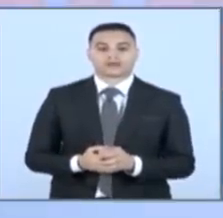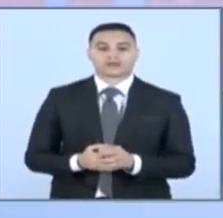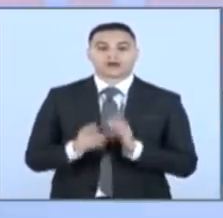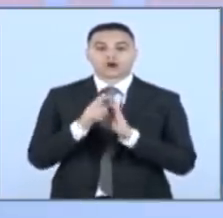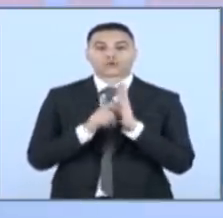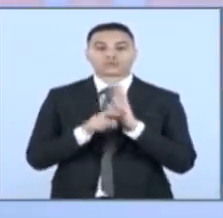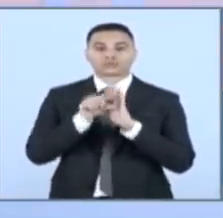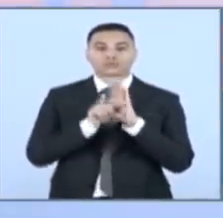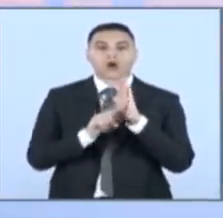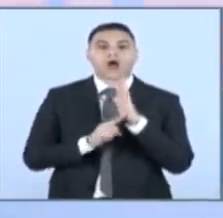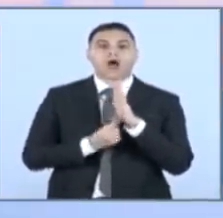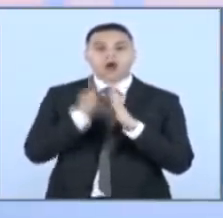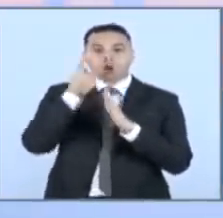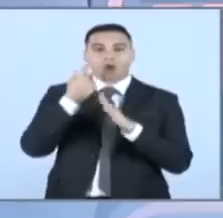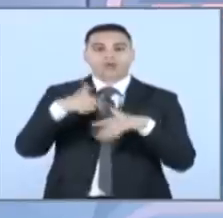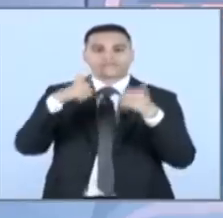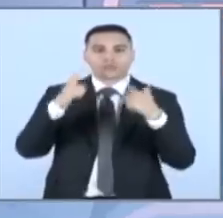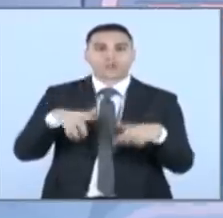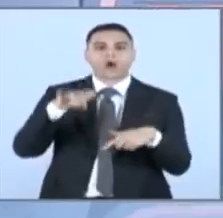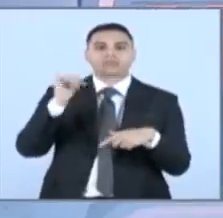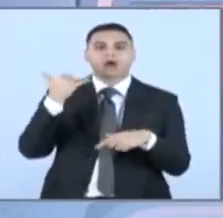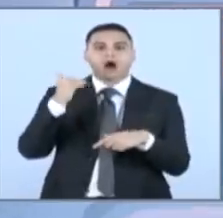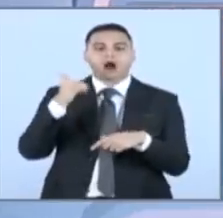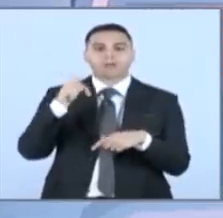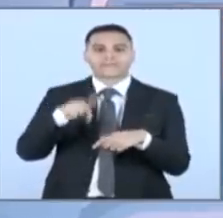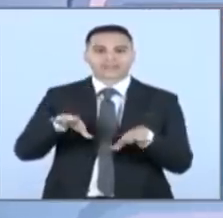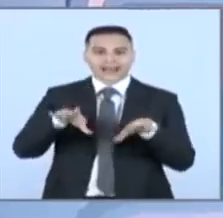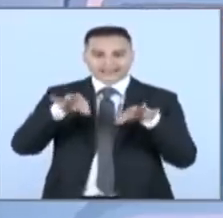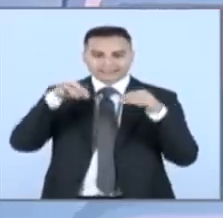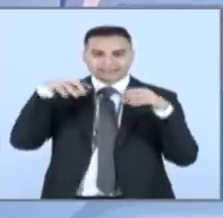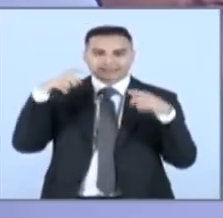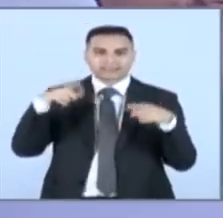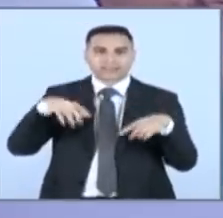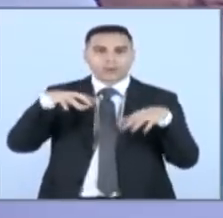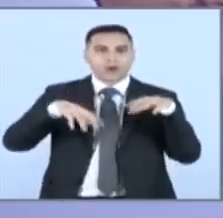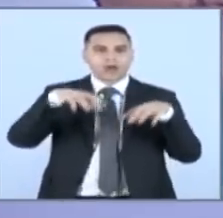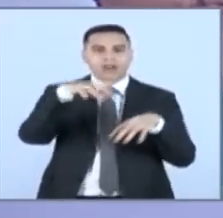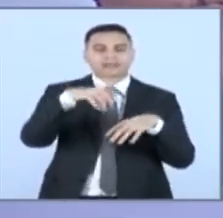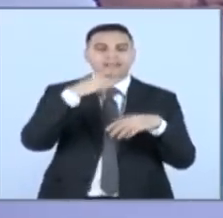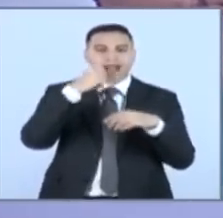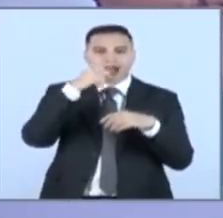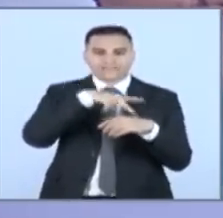صدر أول دستور بالوطن العربي في العصر الحديث بإحدى الدول عام